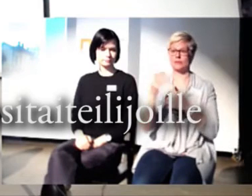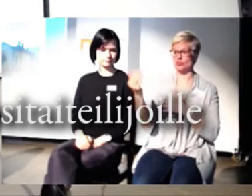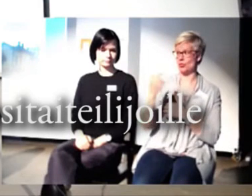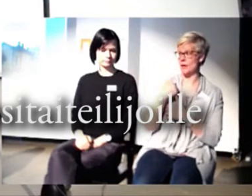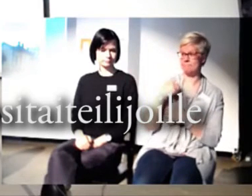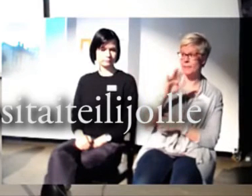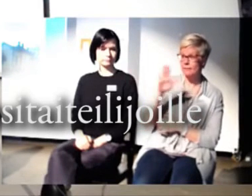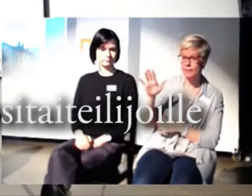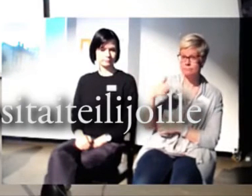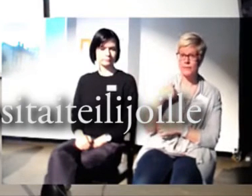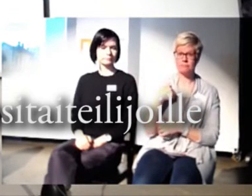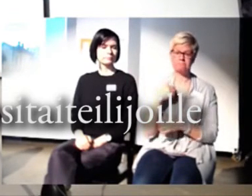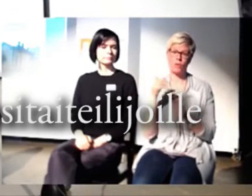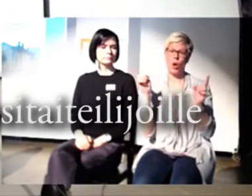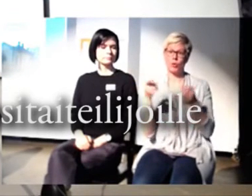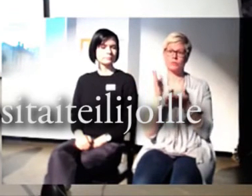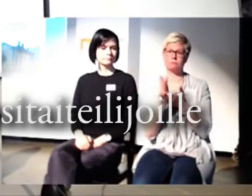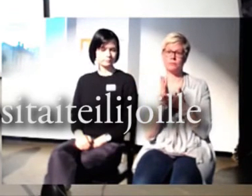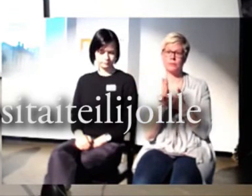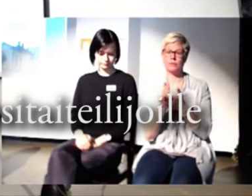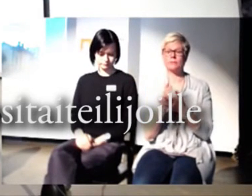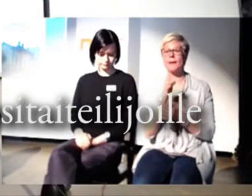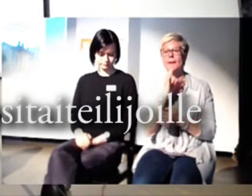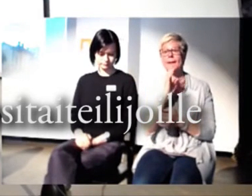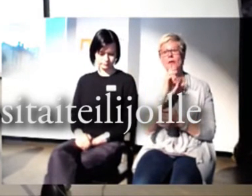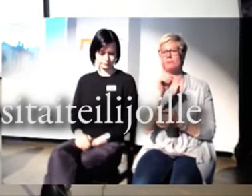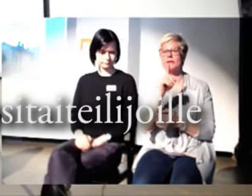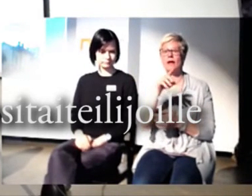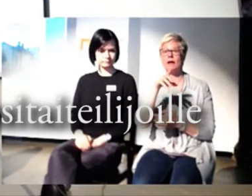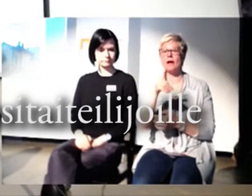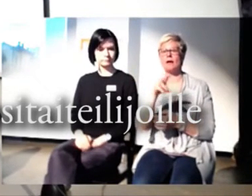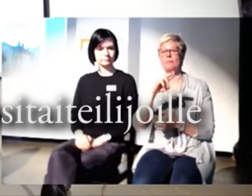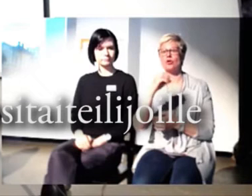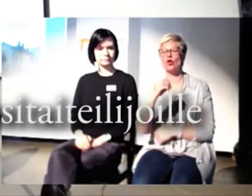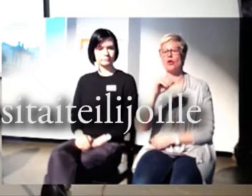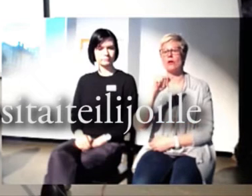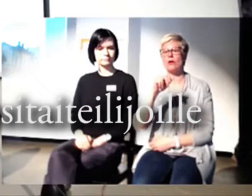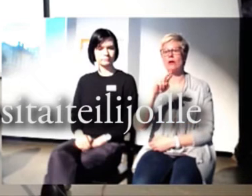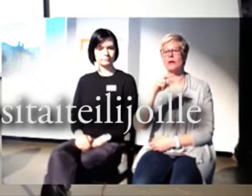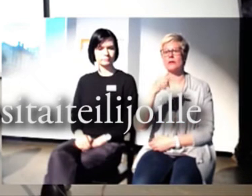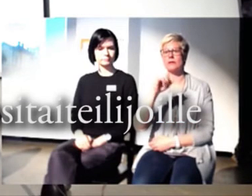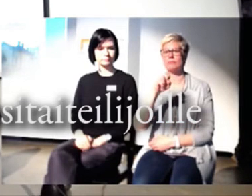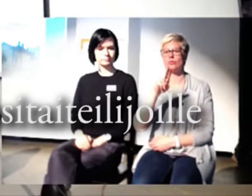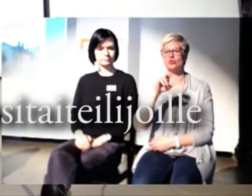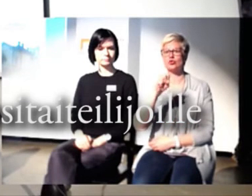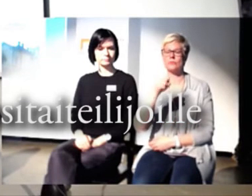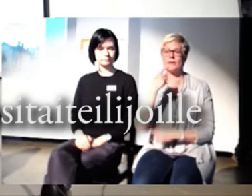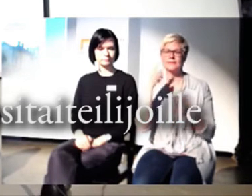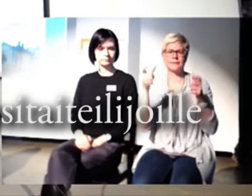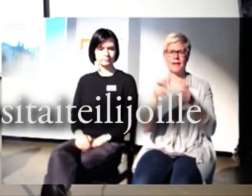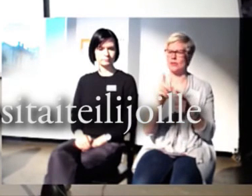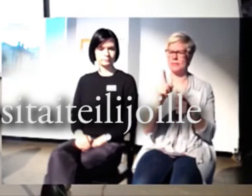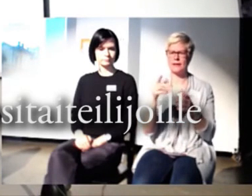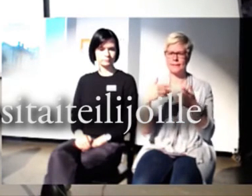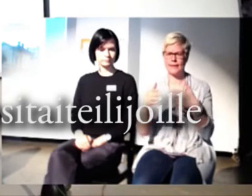mä aloitan lyhyesti siitä, että mä kerron vähän, mitä Proarttikus-säätiö on ja mitä se tekee. Proarttikus-säätiö on